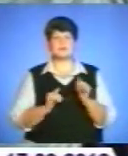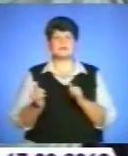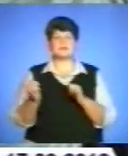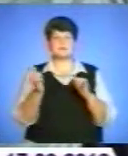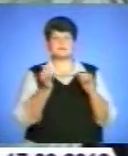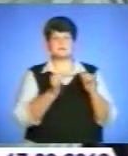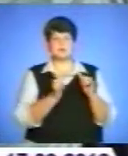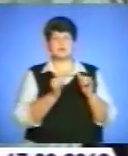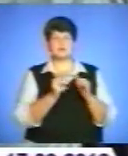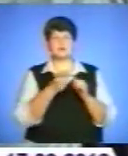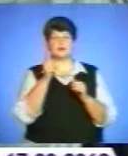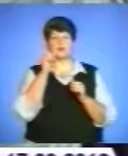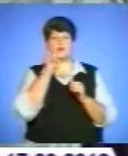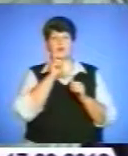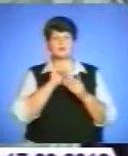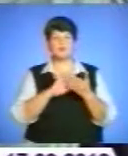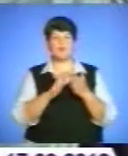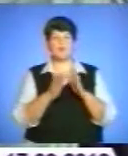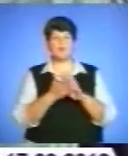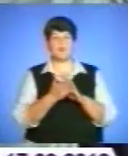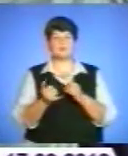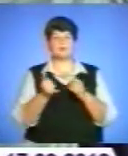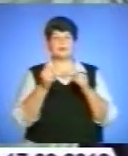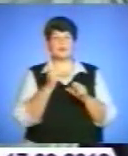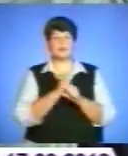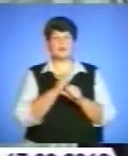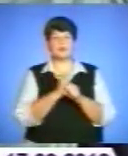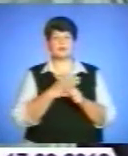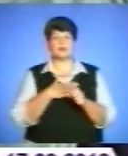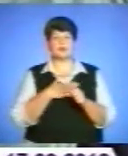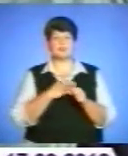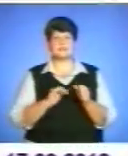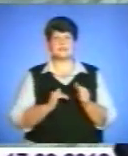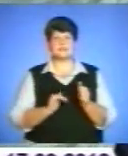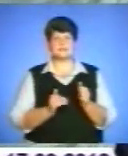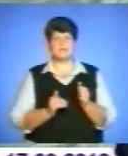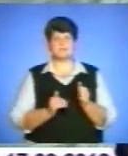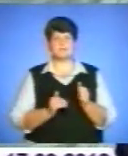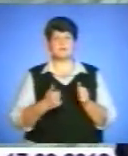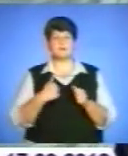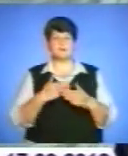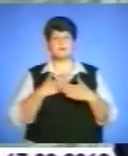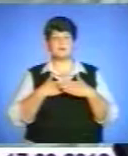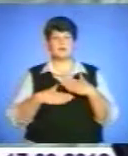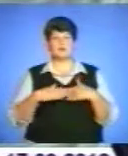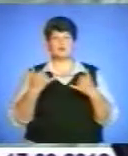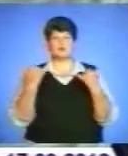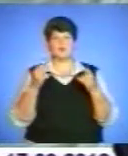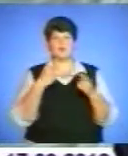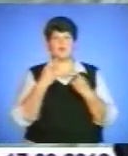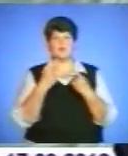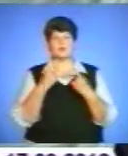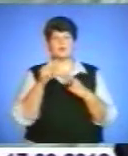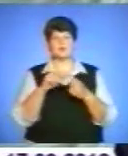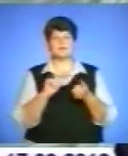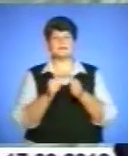забезпечити найкомфортніші умови для роботи наших бізнесменів. Мені приємно сьогодні говорити про ті